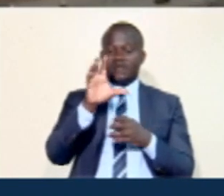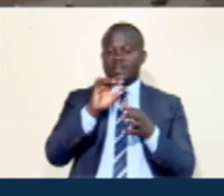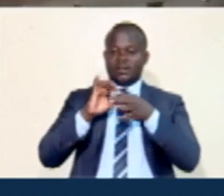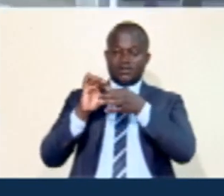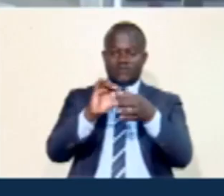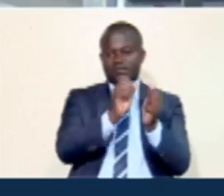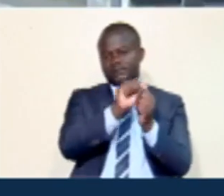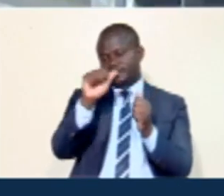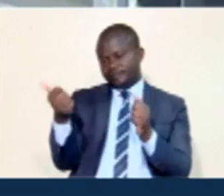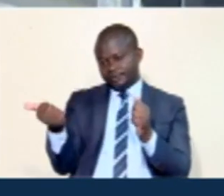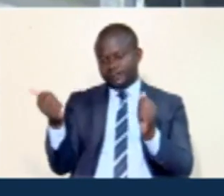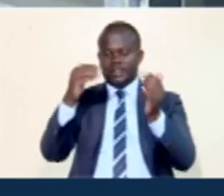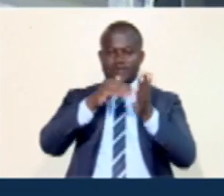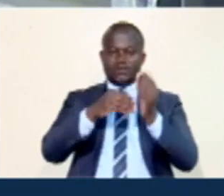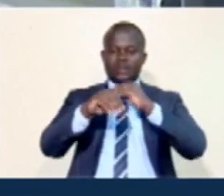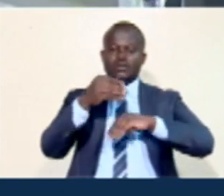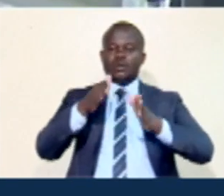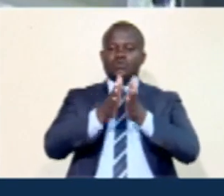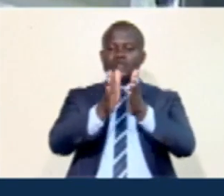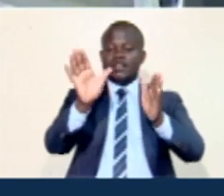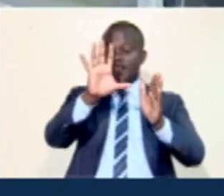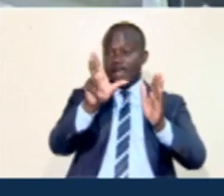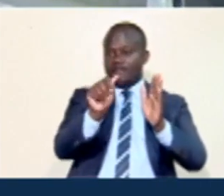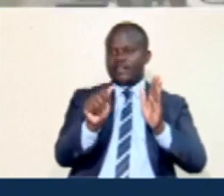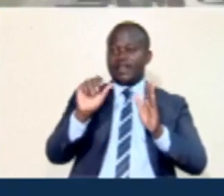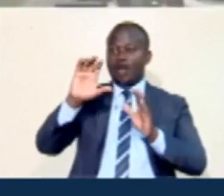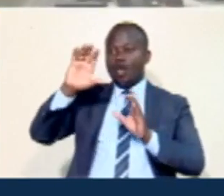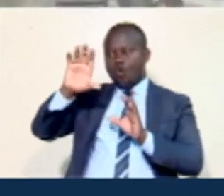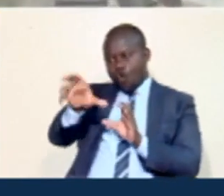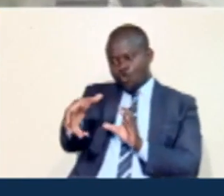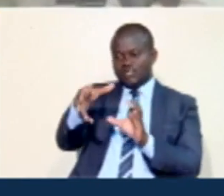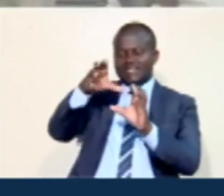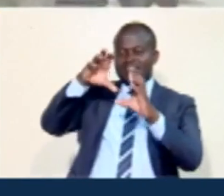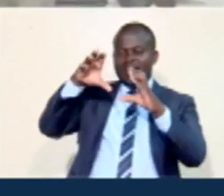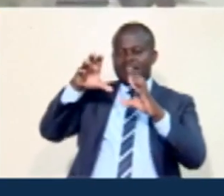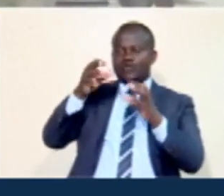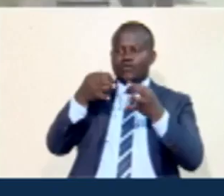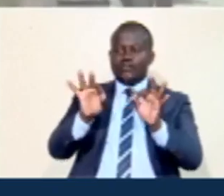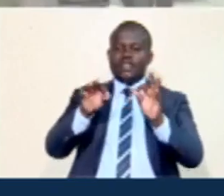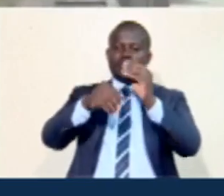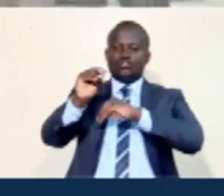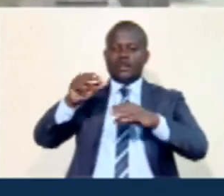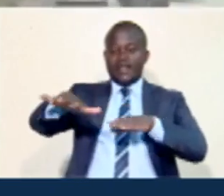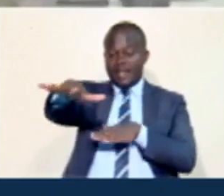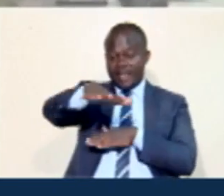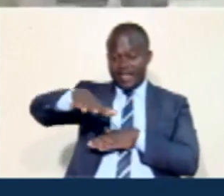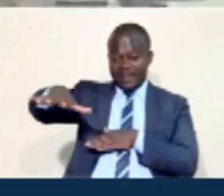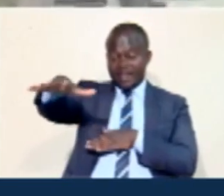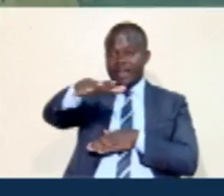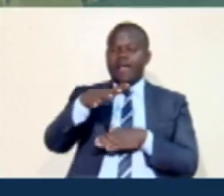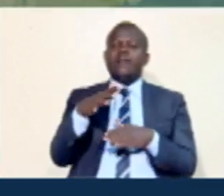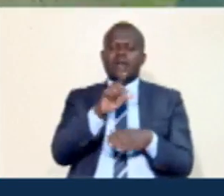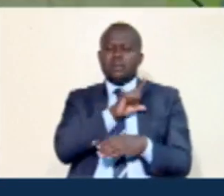n'indi. Ni mu gihe kandi n'isoko rusange rya Afurika, Africa Continental Free Trade Area, naryo ari andi mahirwe akomeye kubikorera bo mu